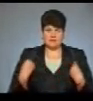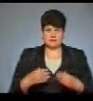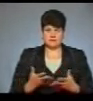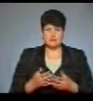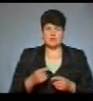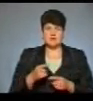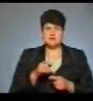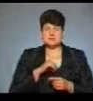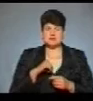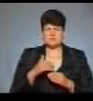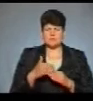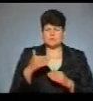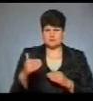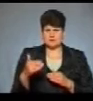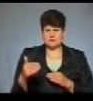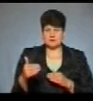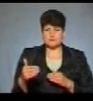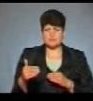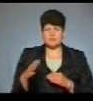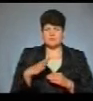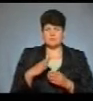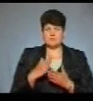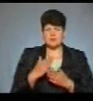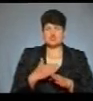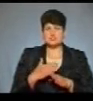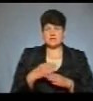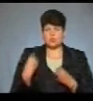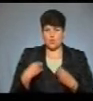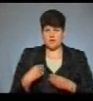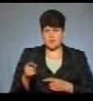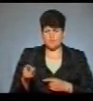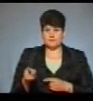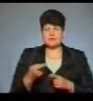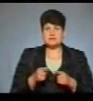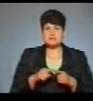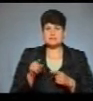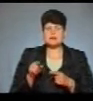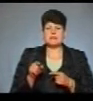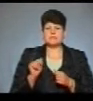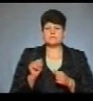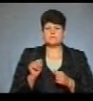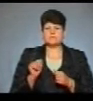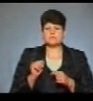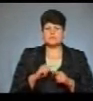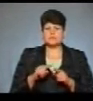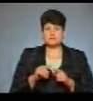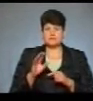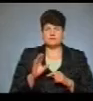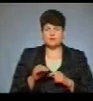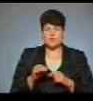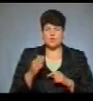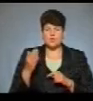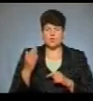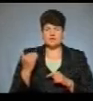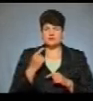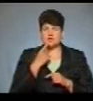захоронений саме крайній, він був, має частину одягу, це одяг, скоріше всього, колишнього